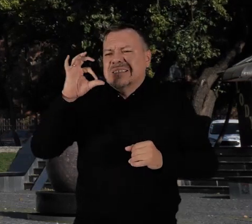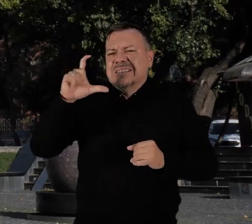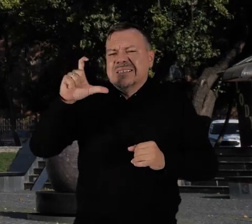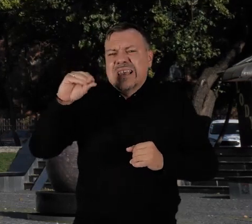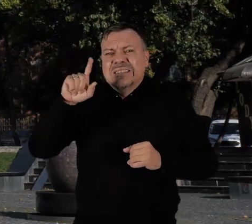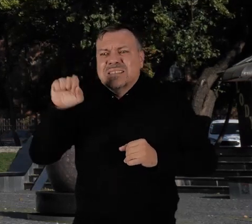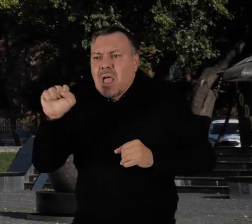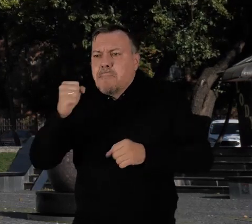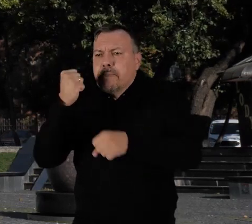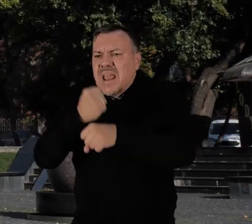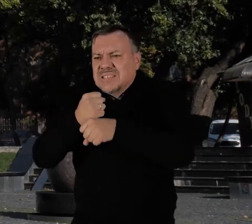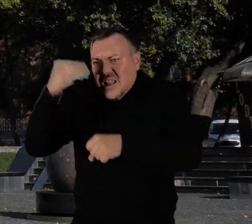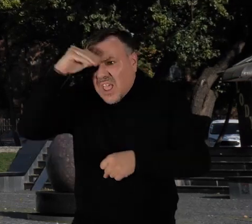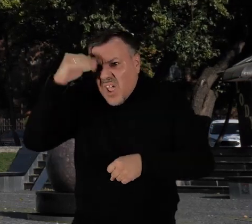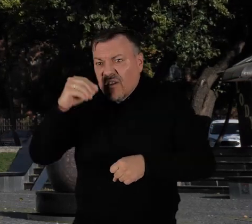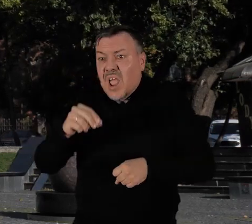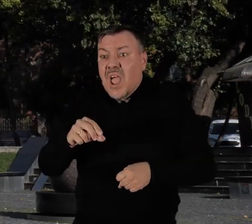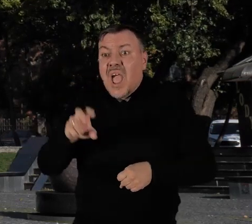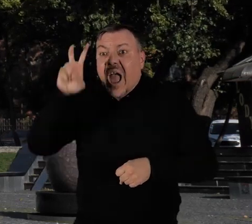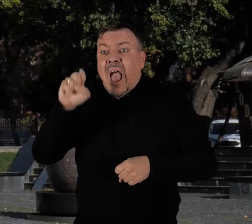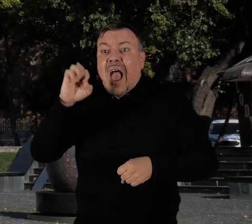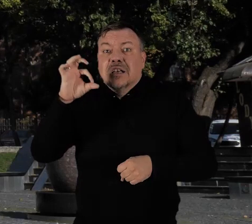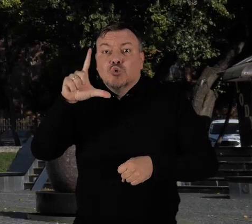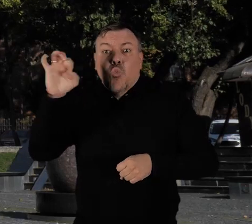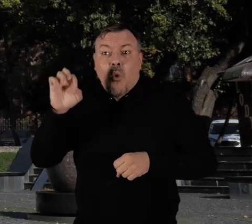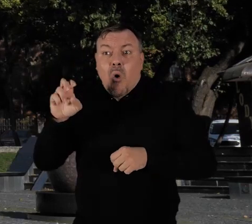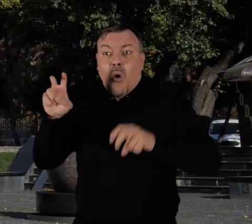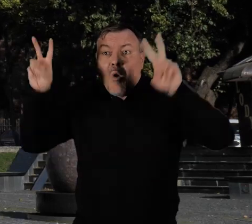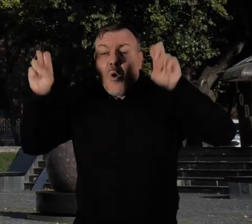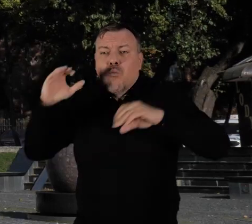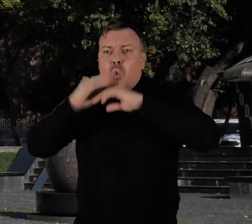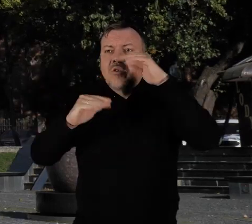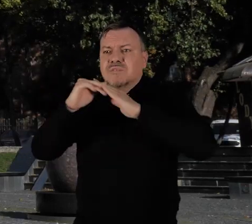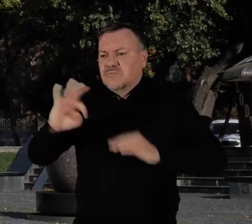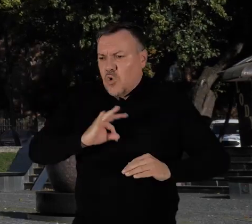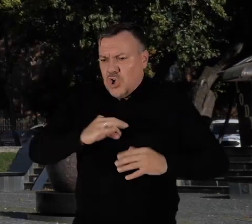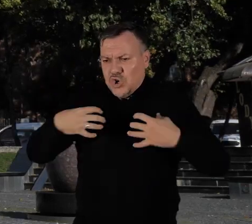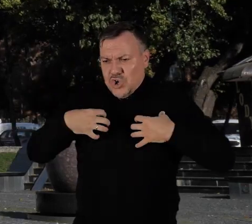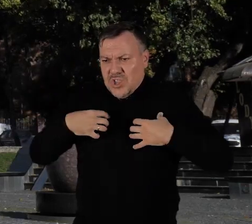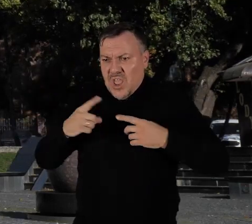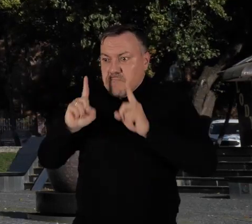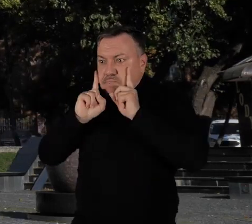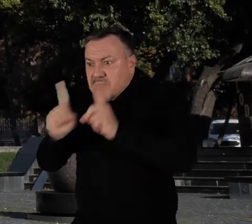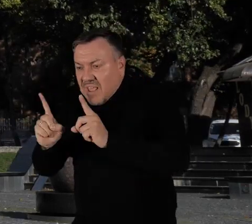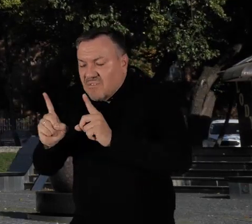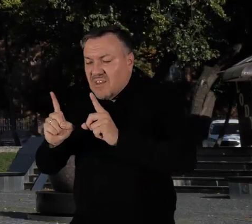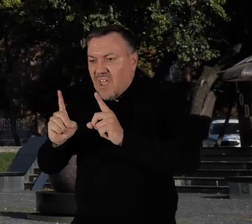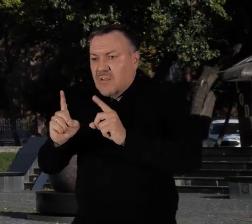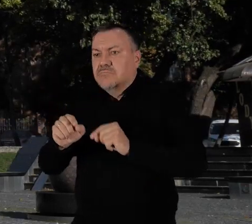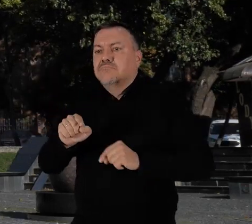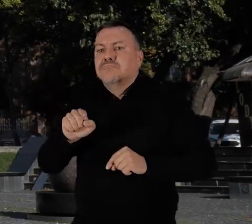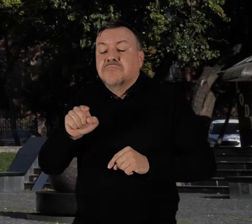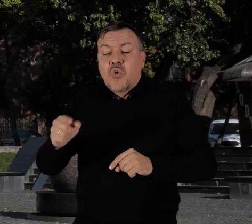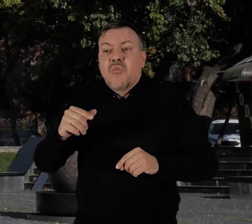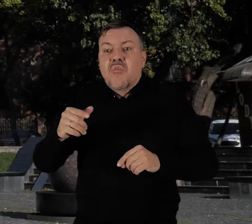naukowej, hasło budować swoje życie na prawdzie staje się częścią wezwania